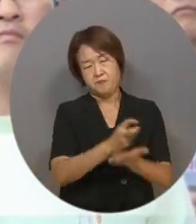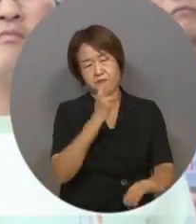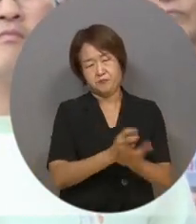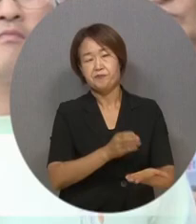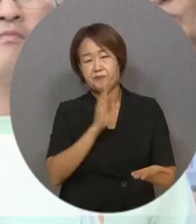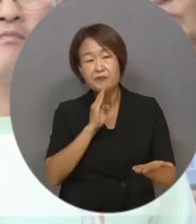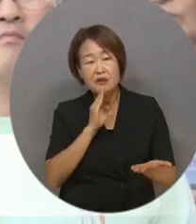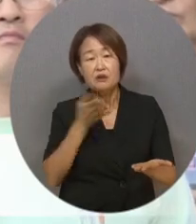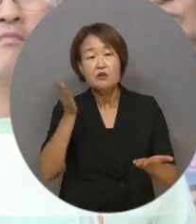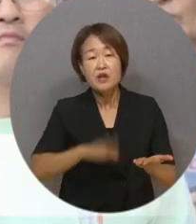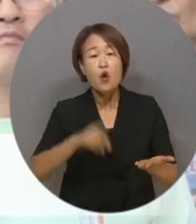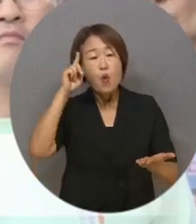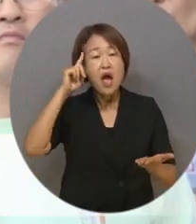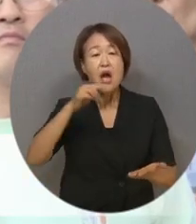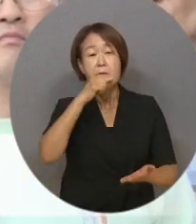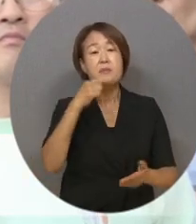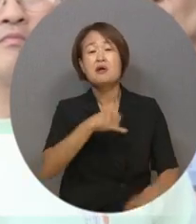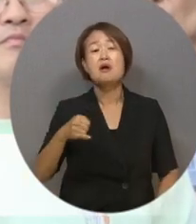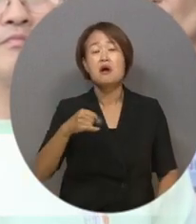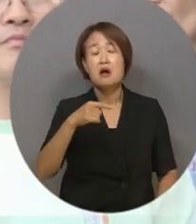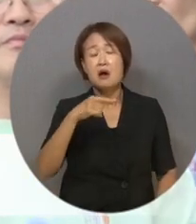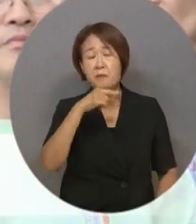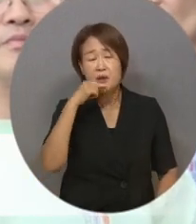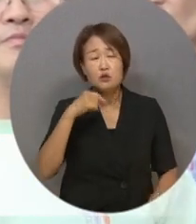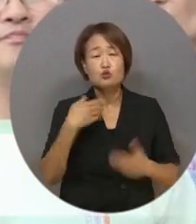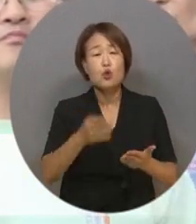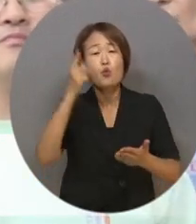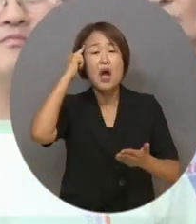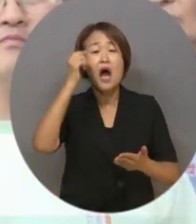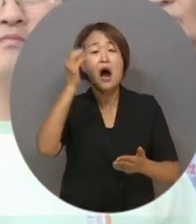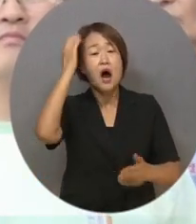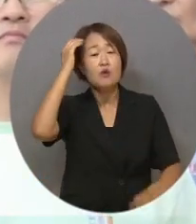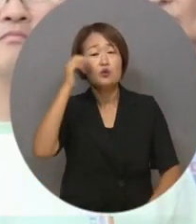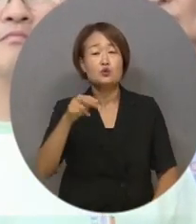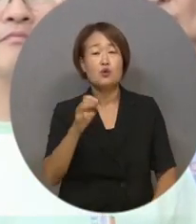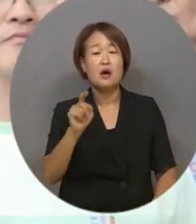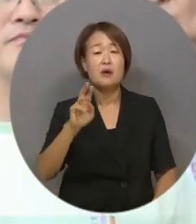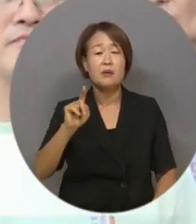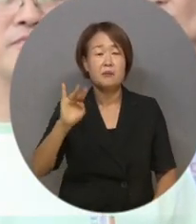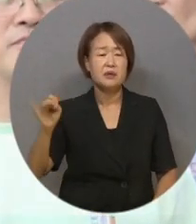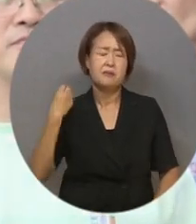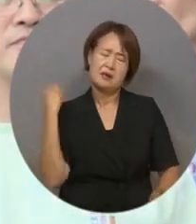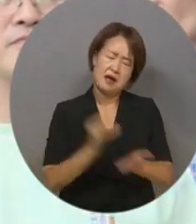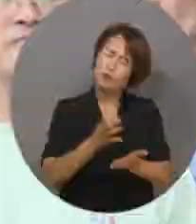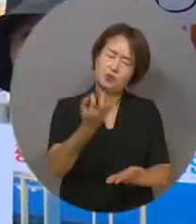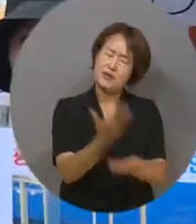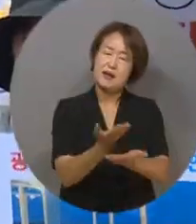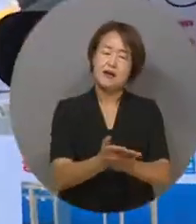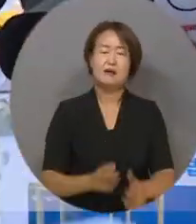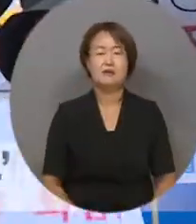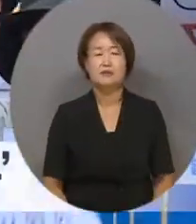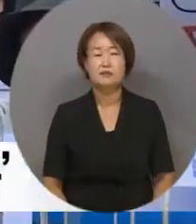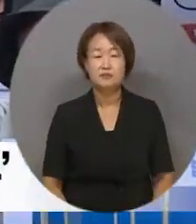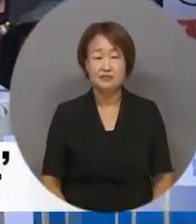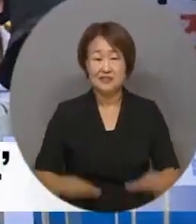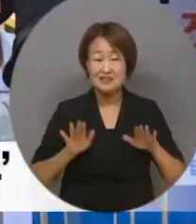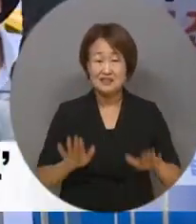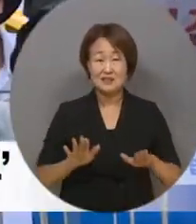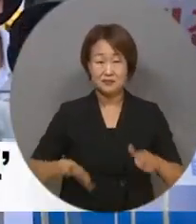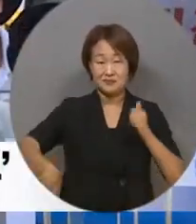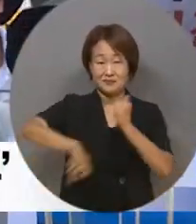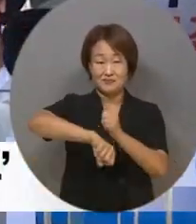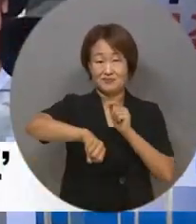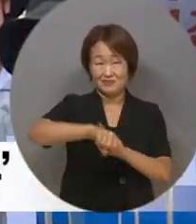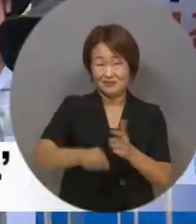하는데 빚으로 갚아버린 한국소아마비협회는 당장 반환하시기 바랍니다. 현재